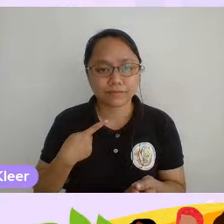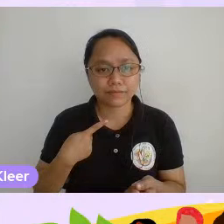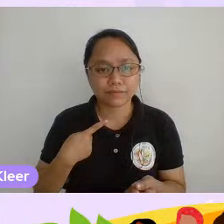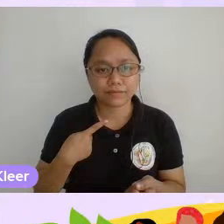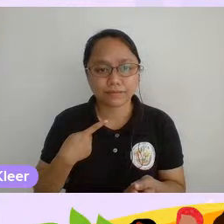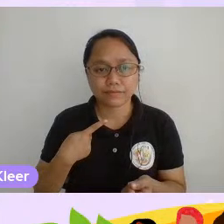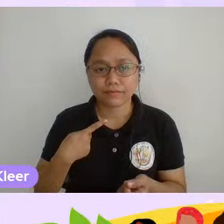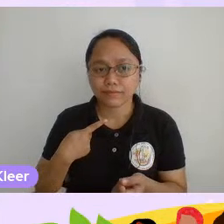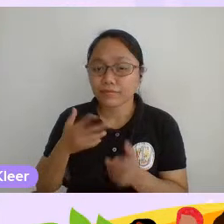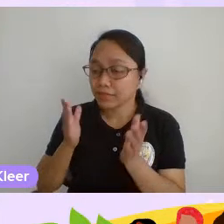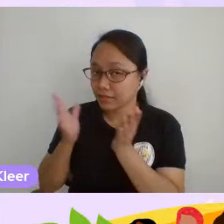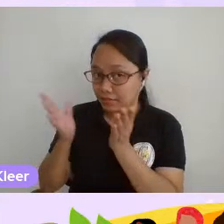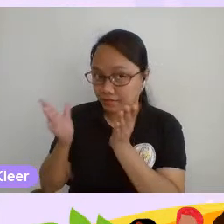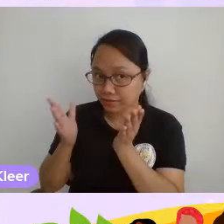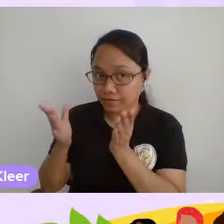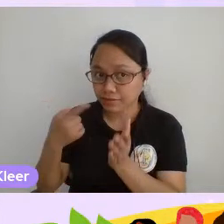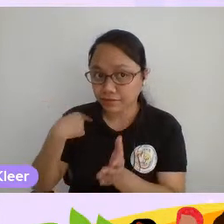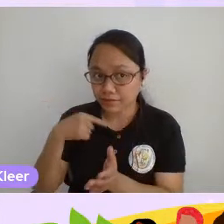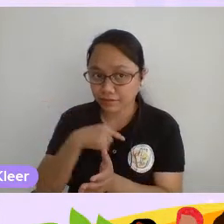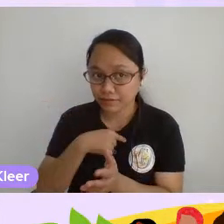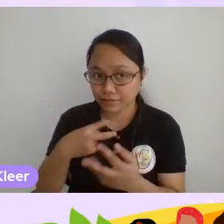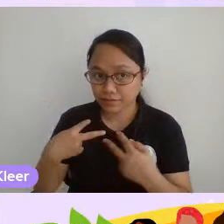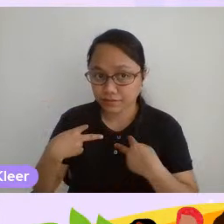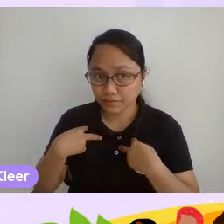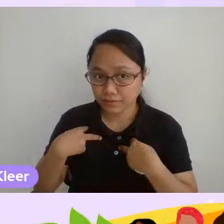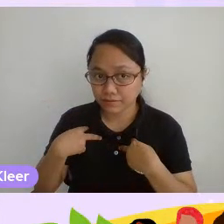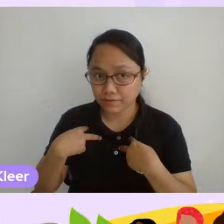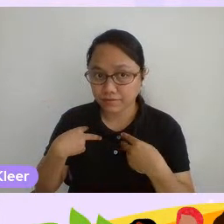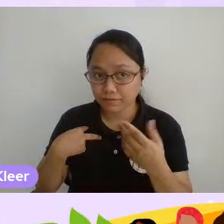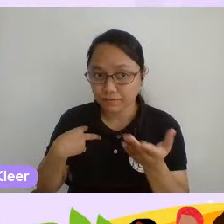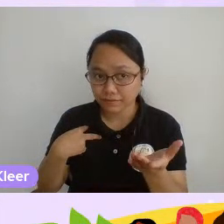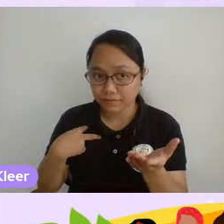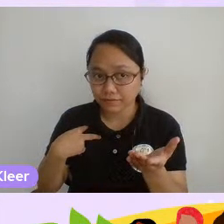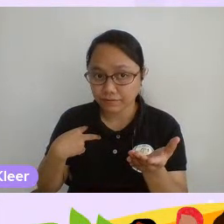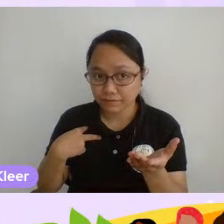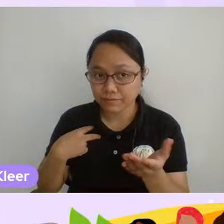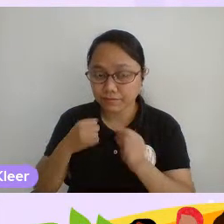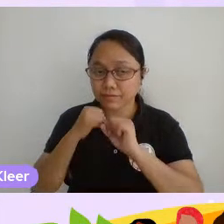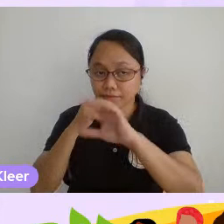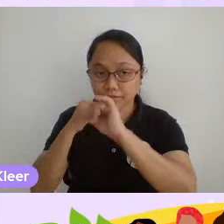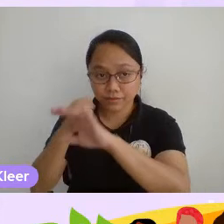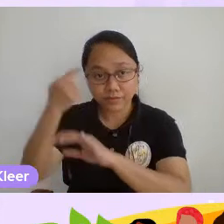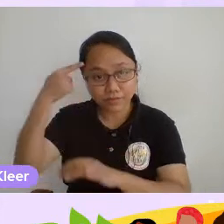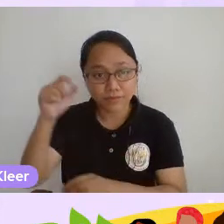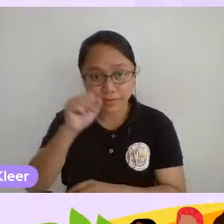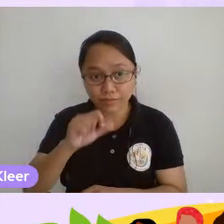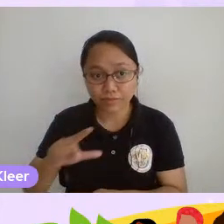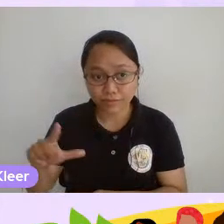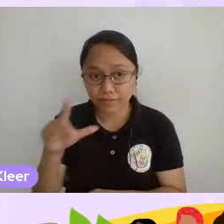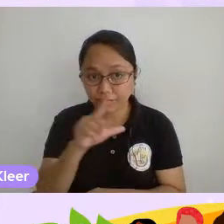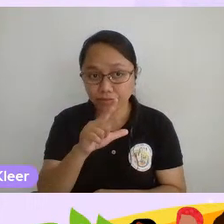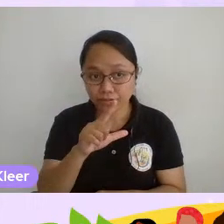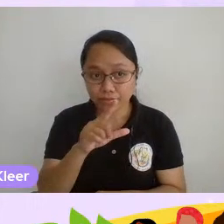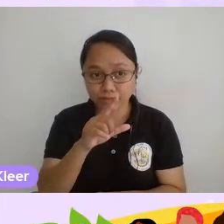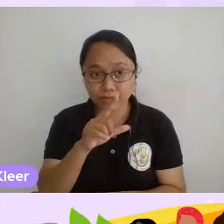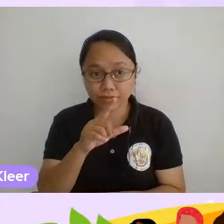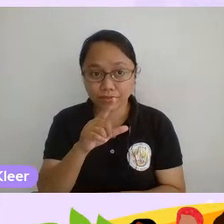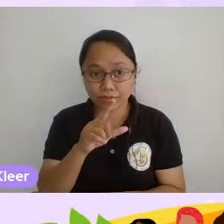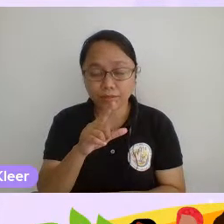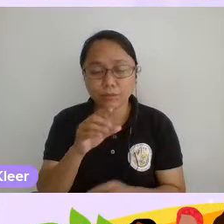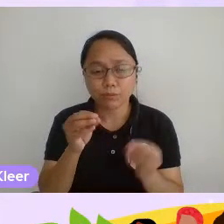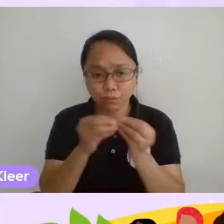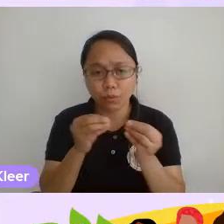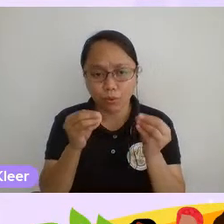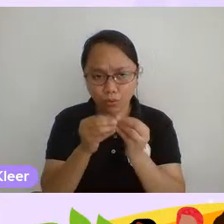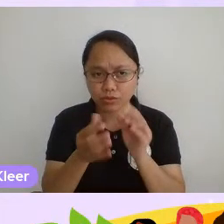or career development support program na aming na-advocate sa ating mga beneficiaries is more on competency, so